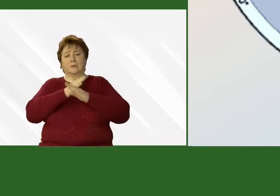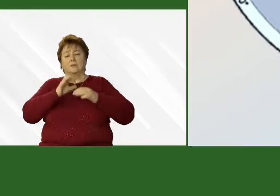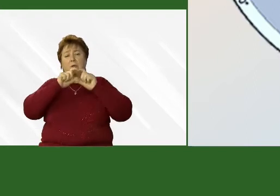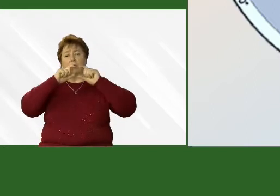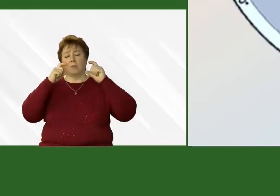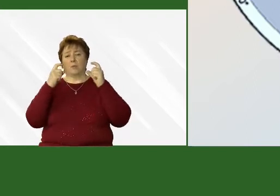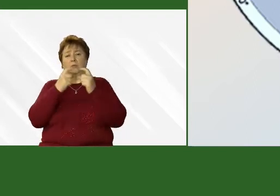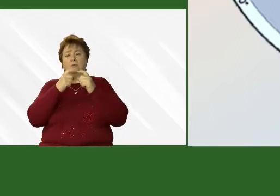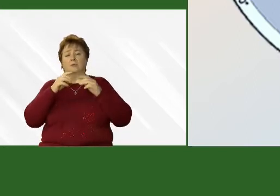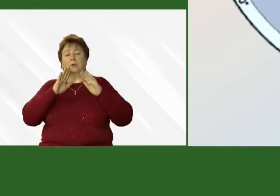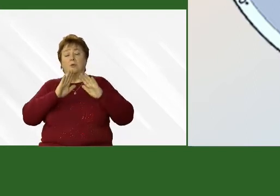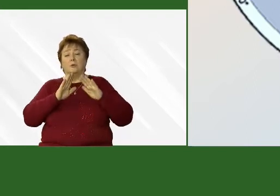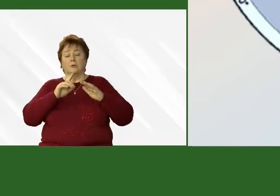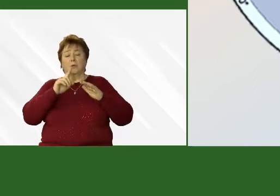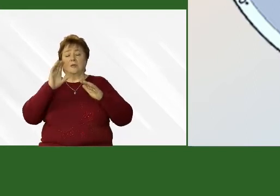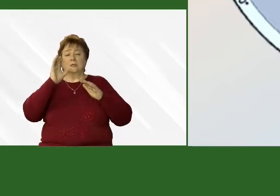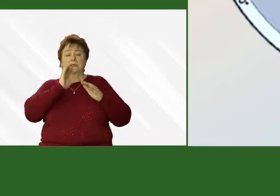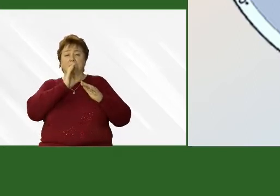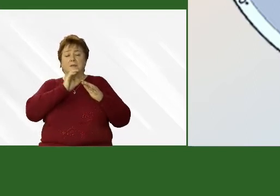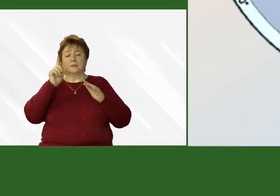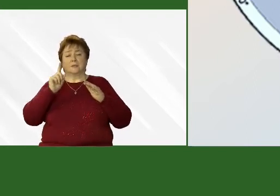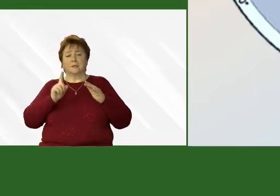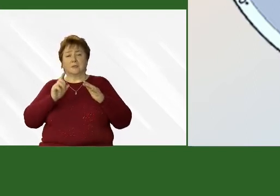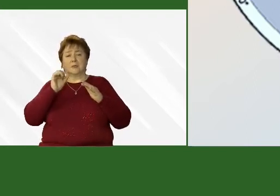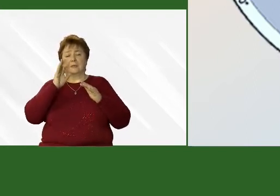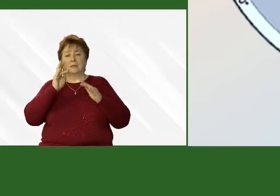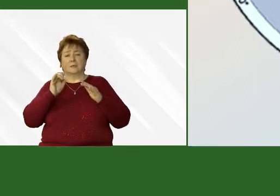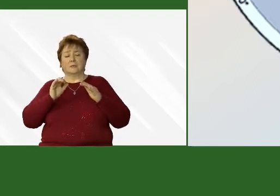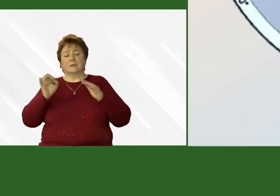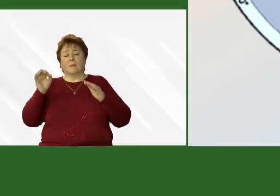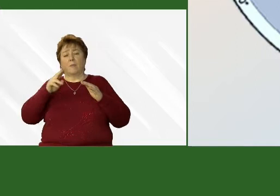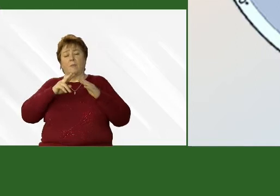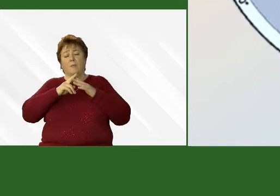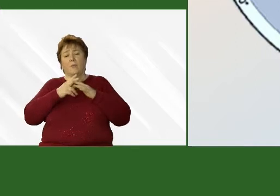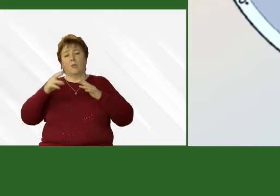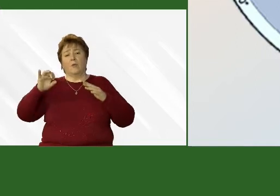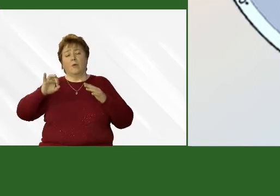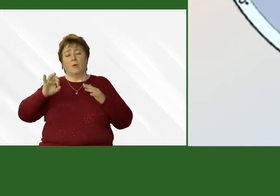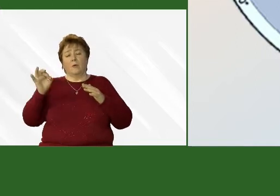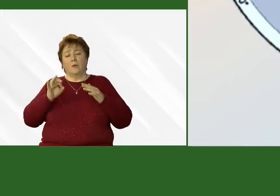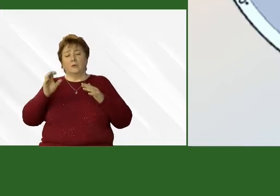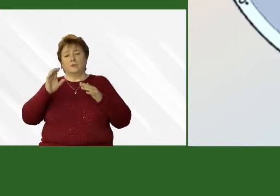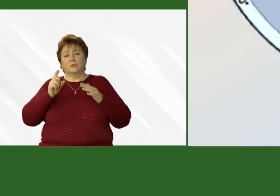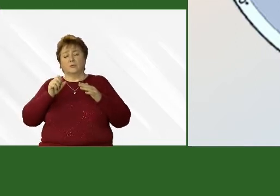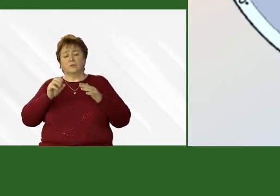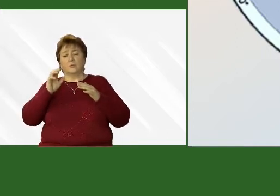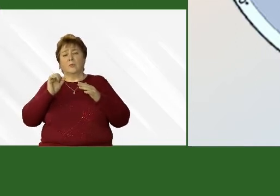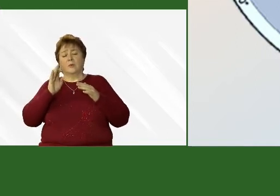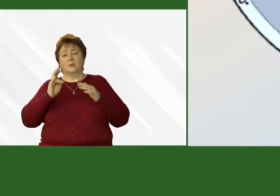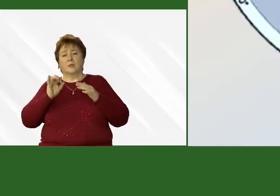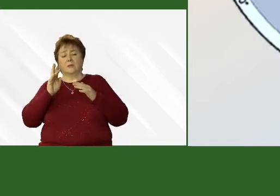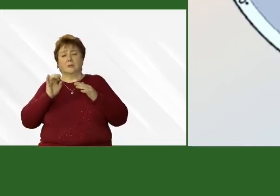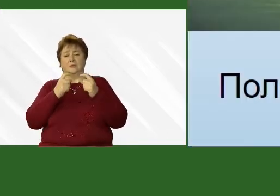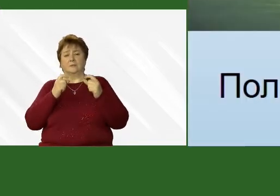поясе. Только северо-западная оконечность антарктического полуострова лежит в субантарктическом